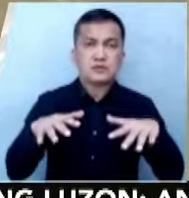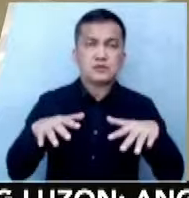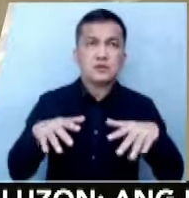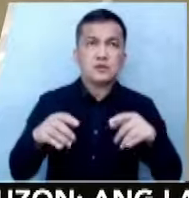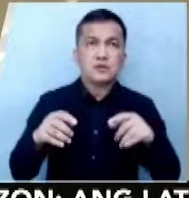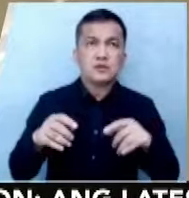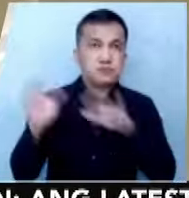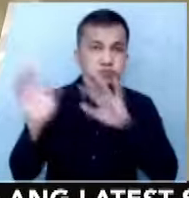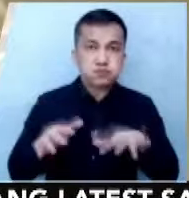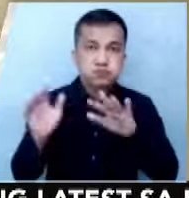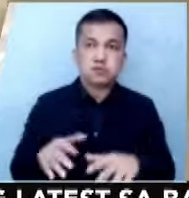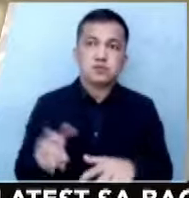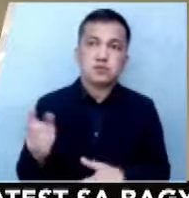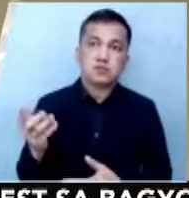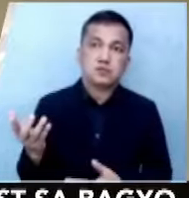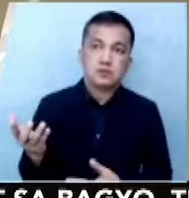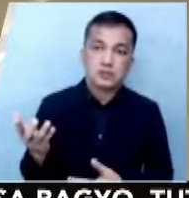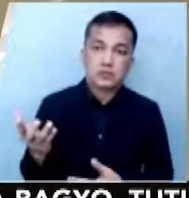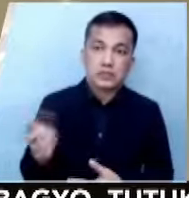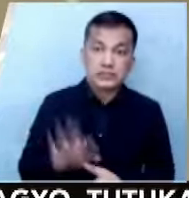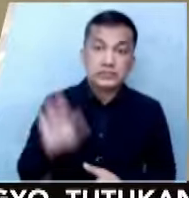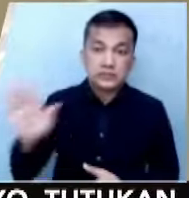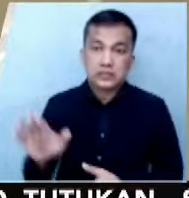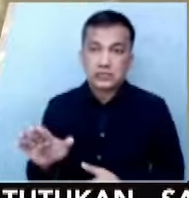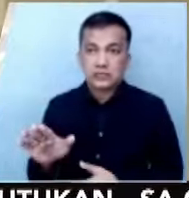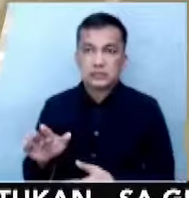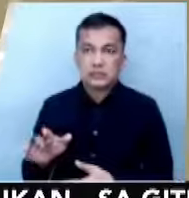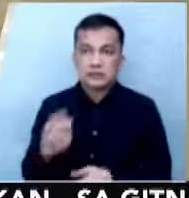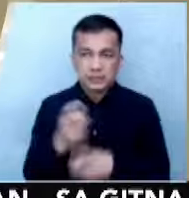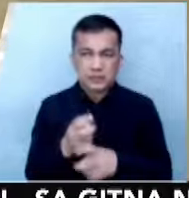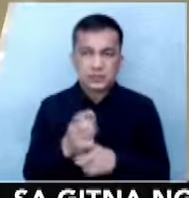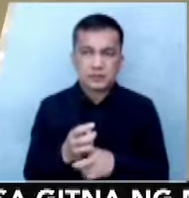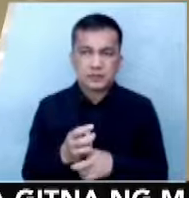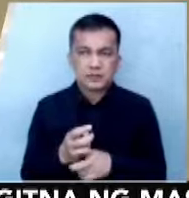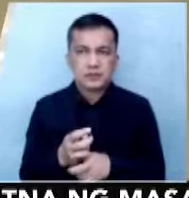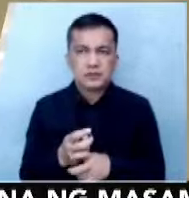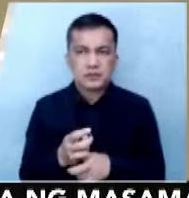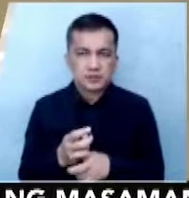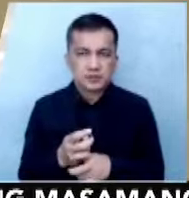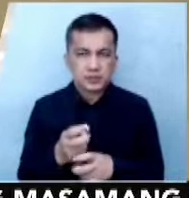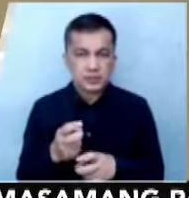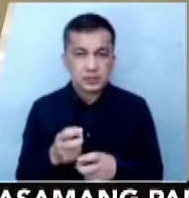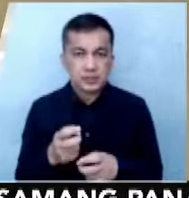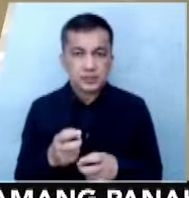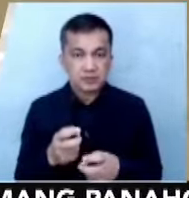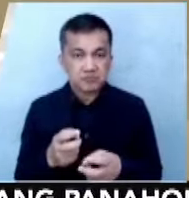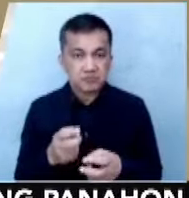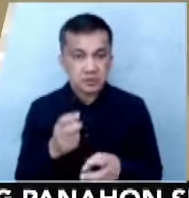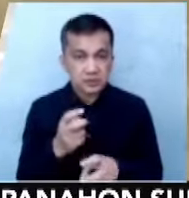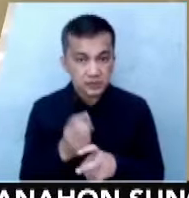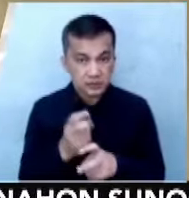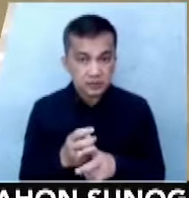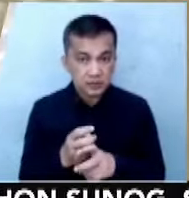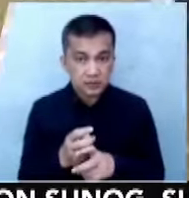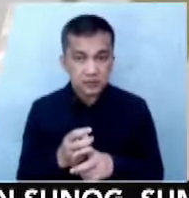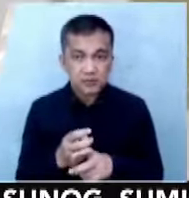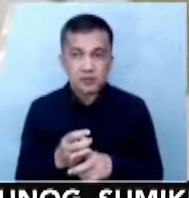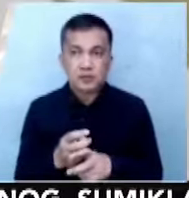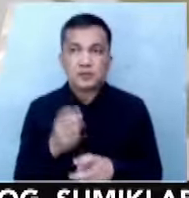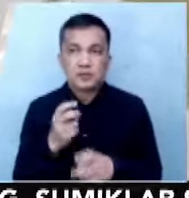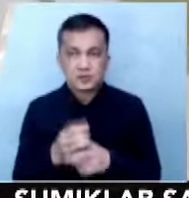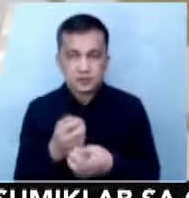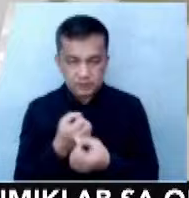ulan, ay sila na naman yung mahihirapan. Mahihirapan silang pumasok at mahihirapan silang mag-rescue.